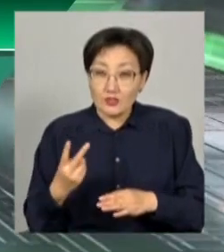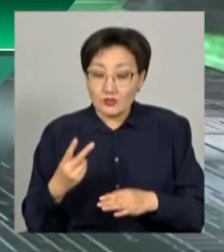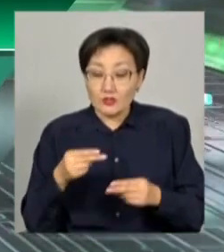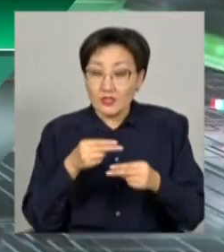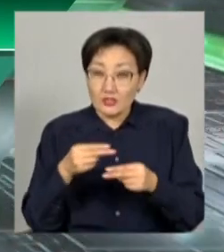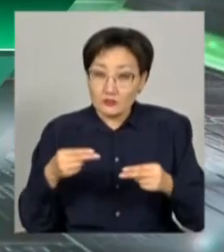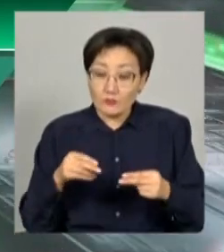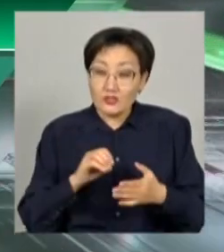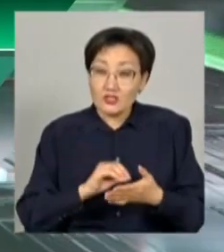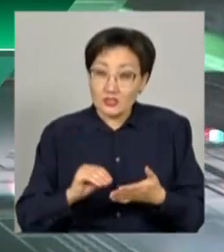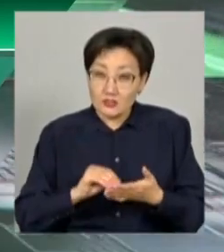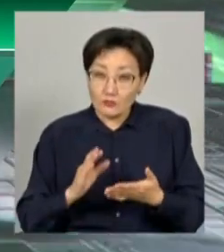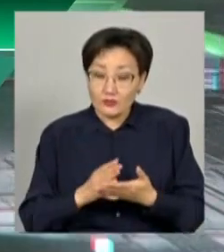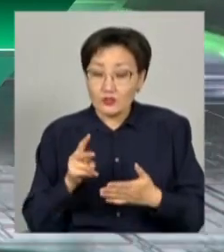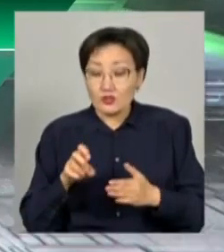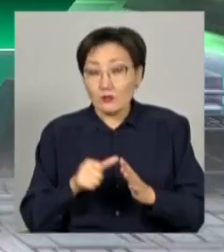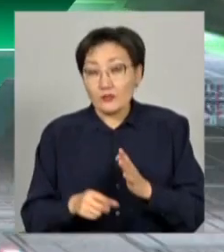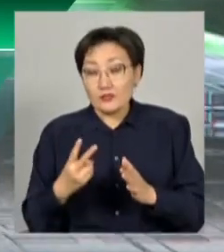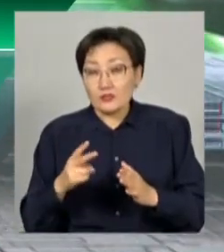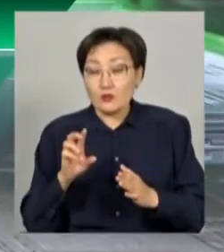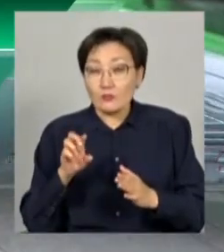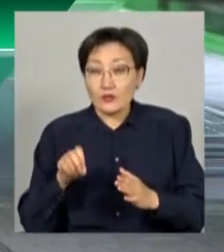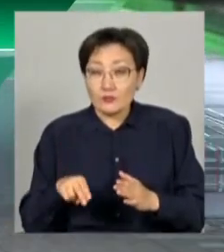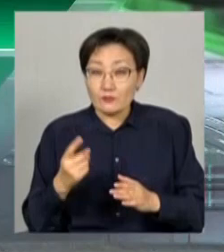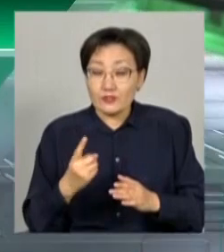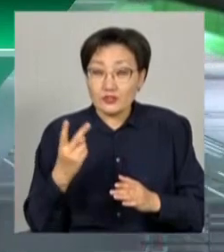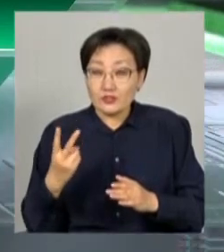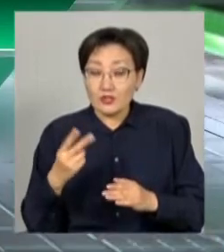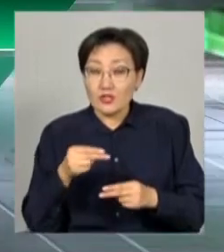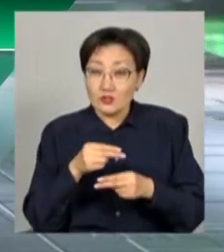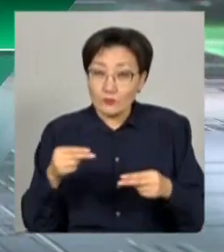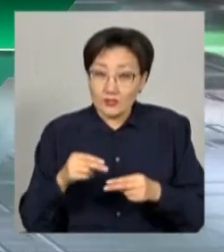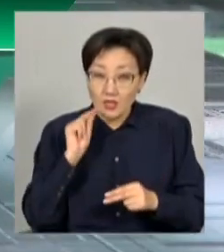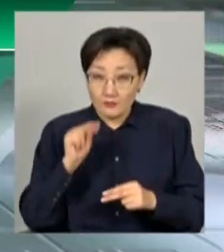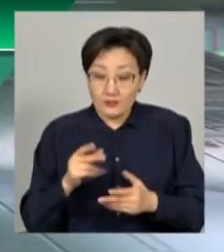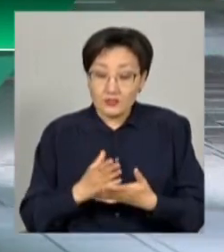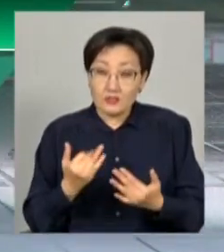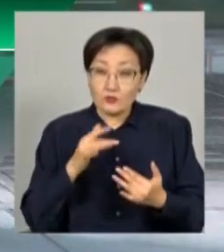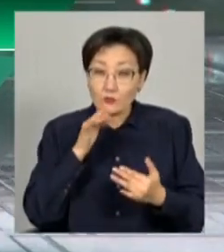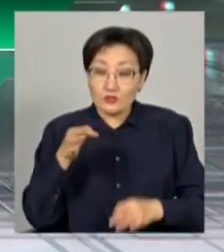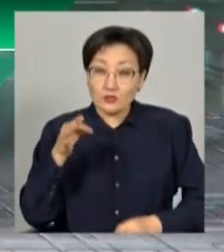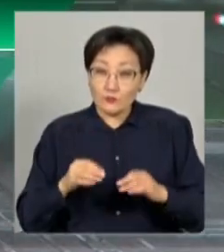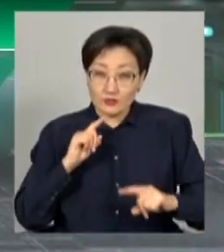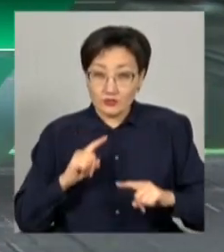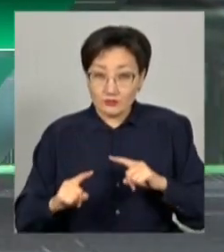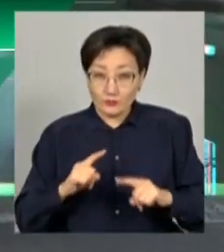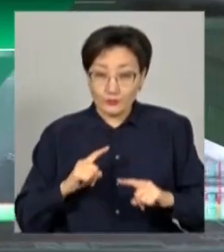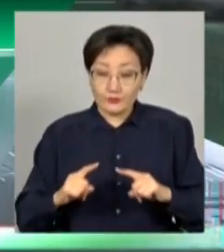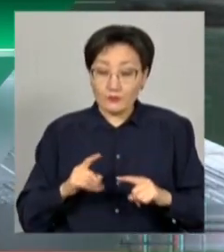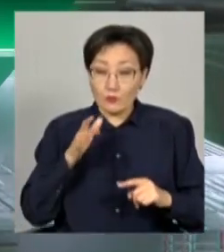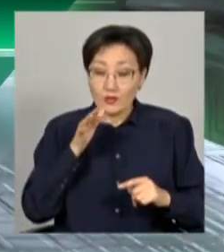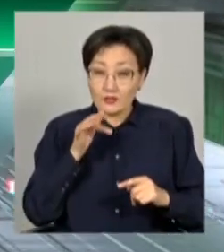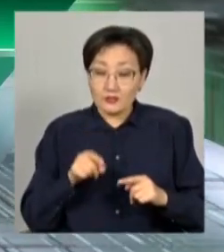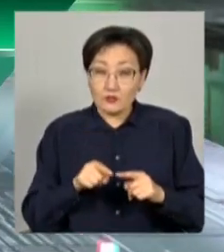тармағында көрсетілген, сонымен қатар 262-ші бабының 1-ші және 2-ші бөлімі бойынша айыпталады. Қазіргі таңда сот отырысының уақыты